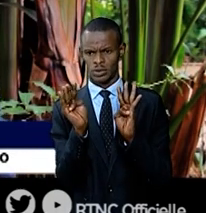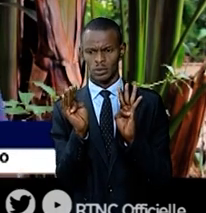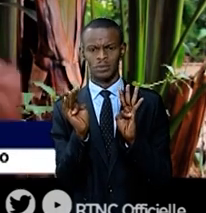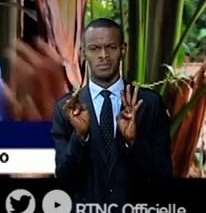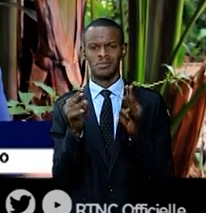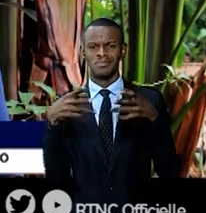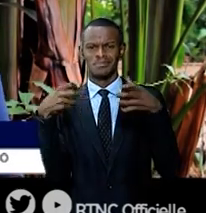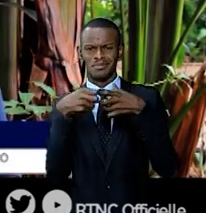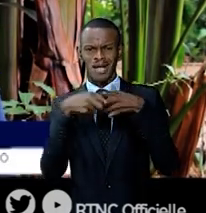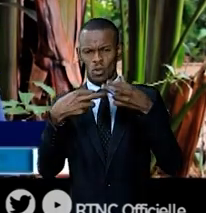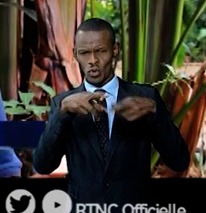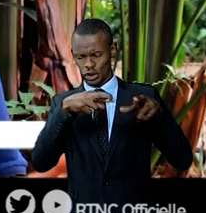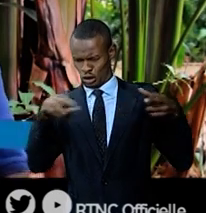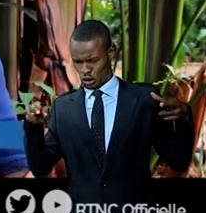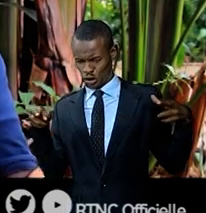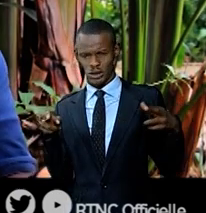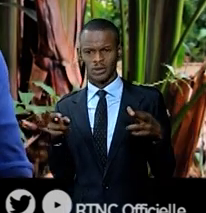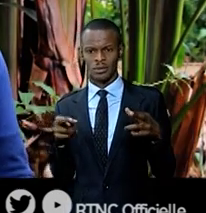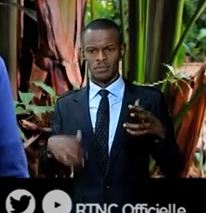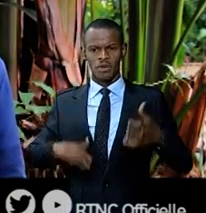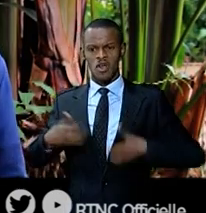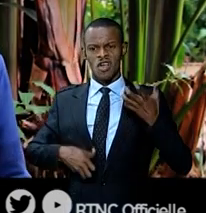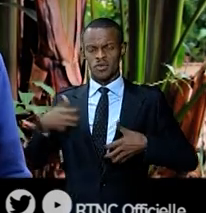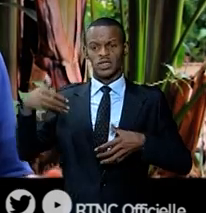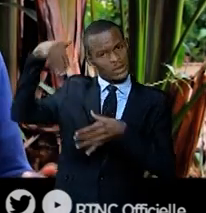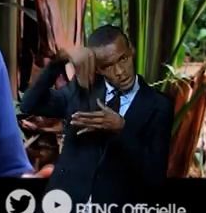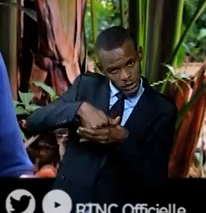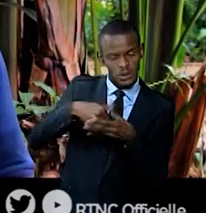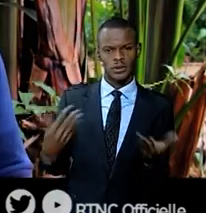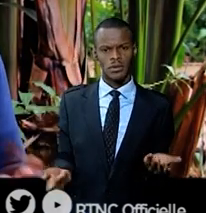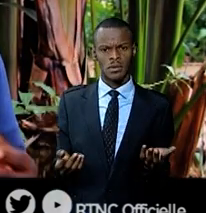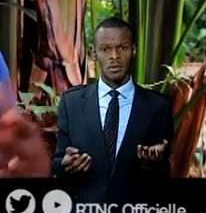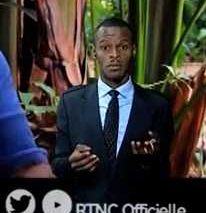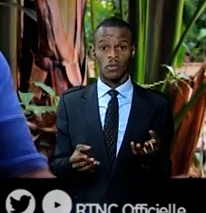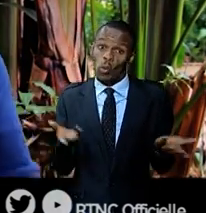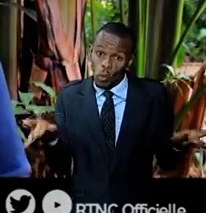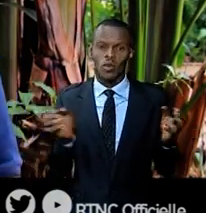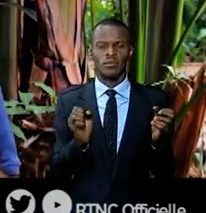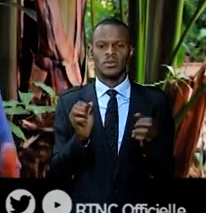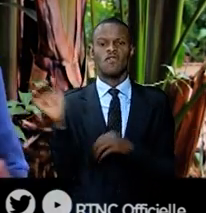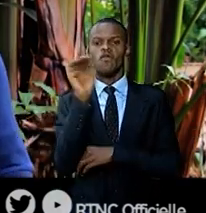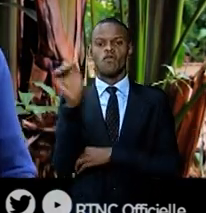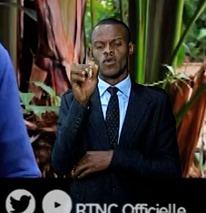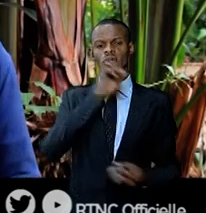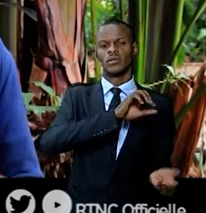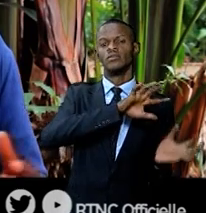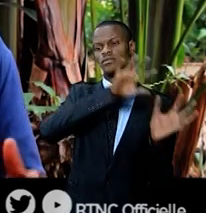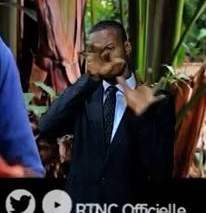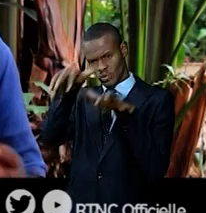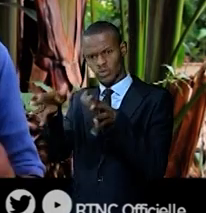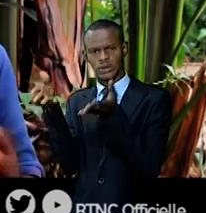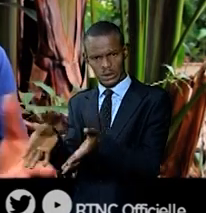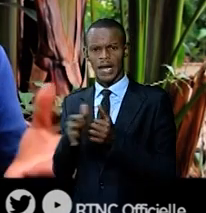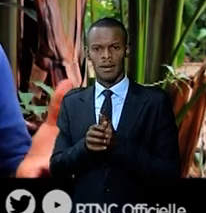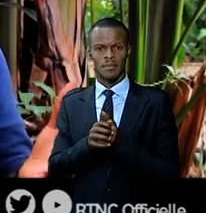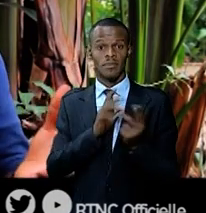nager, ils restent dans la forêt et les visiteurs viennent, ils le voient en train de jouer, de manger et parfois monter